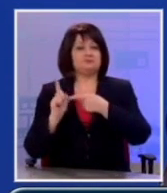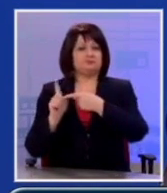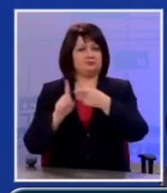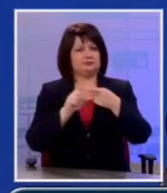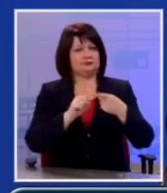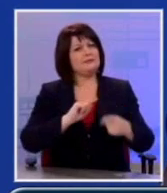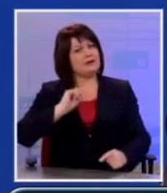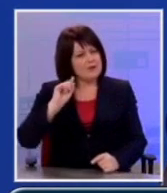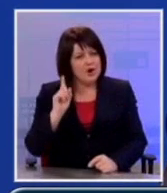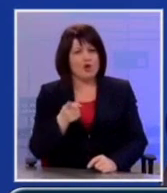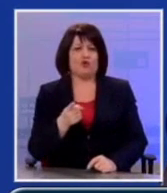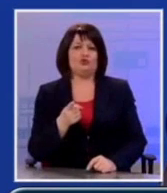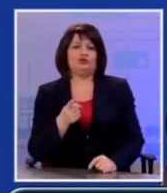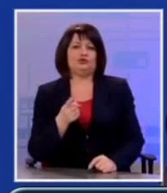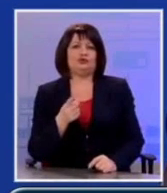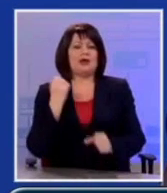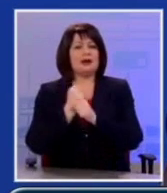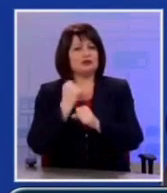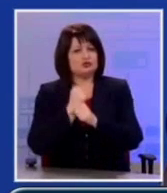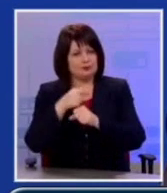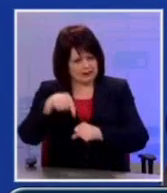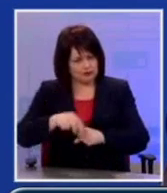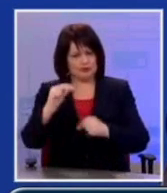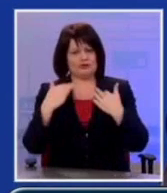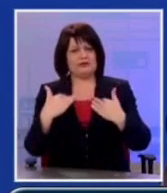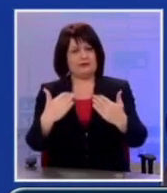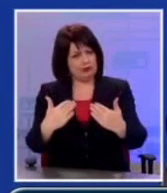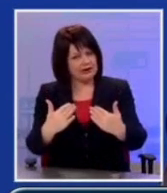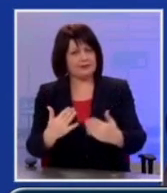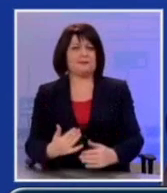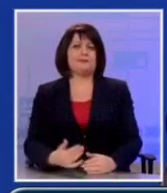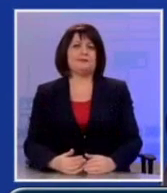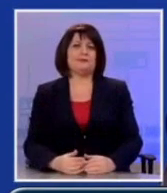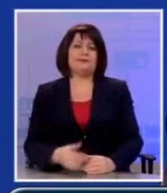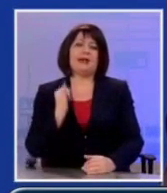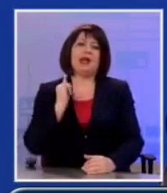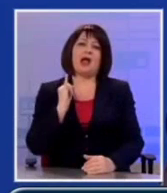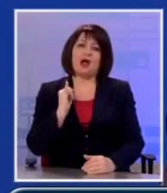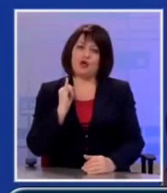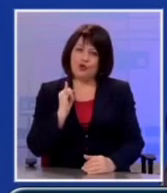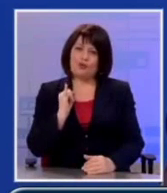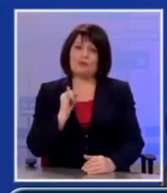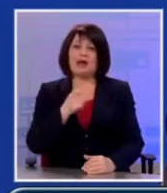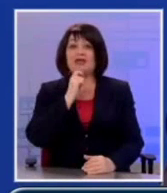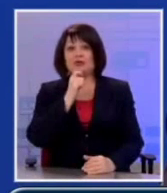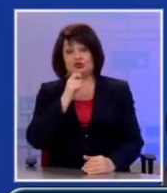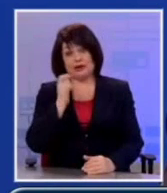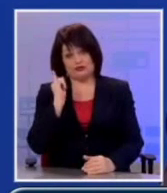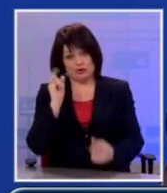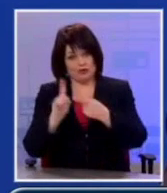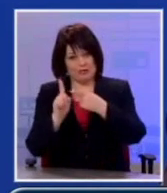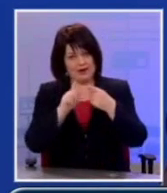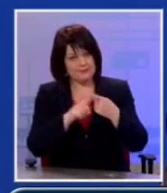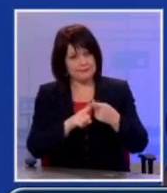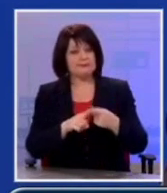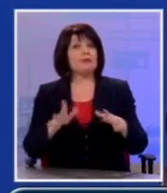με όλους τους εργαζομένους στη Βουλή. Δεν έχω φτάσει ακόμη στους κοινοβουλευτικούς συντάκτες, αλλά με